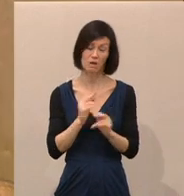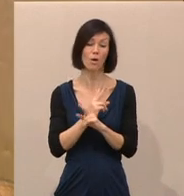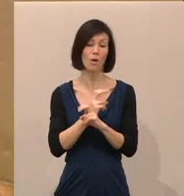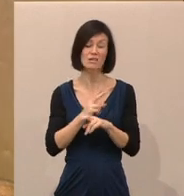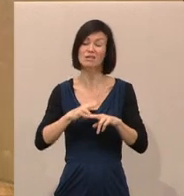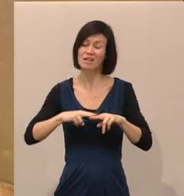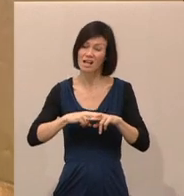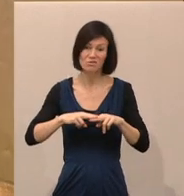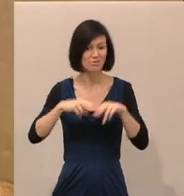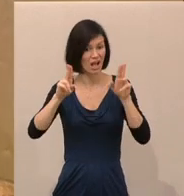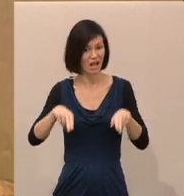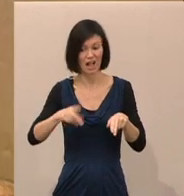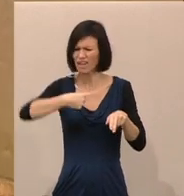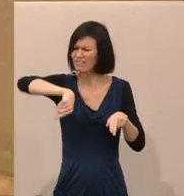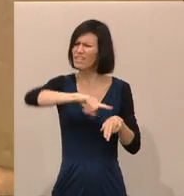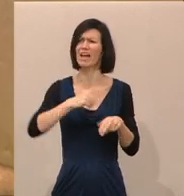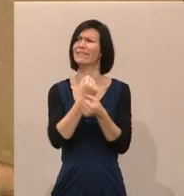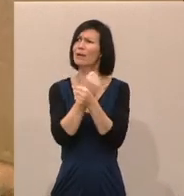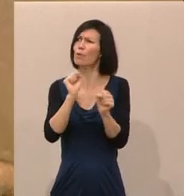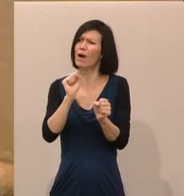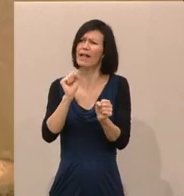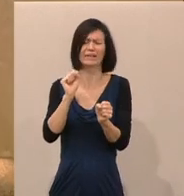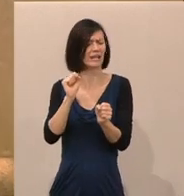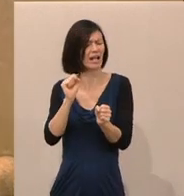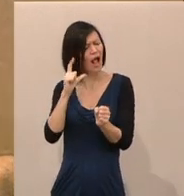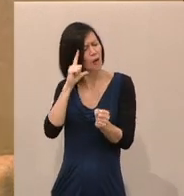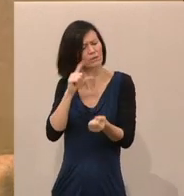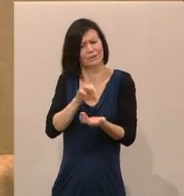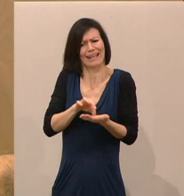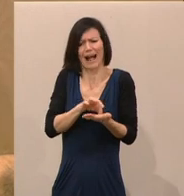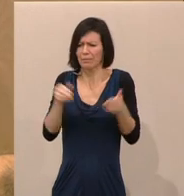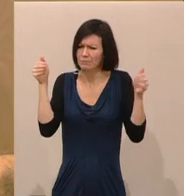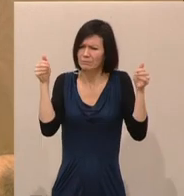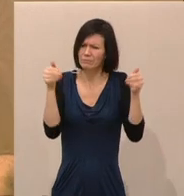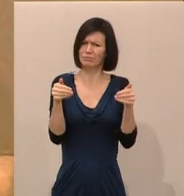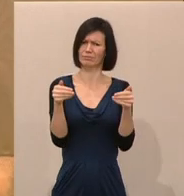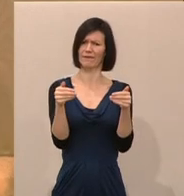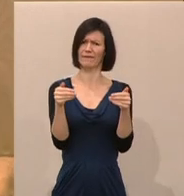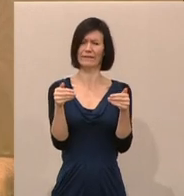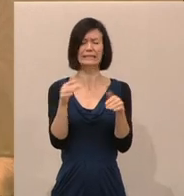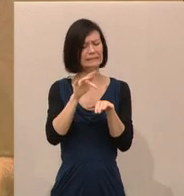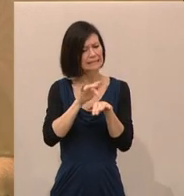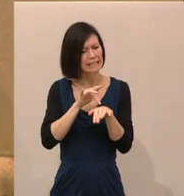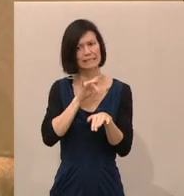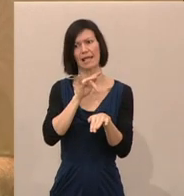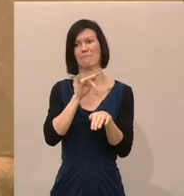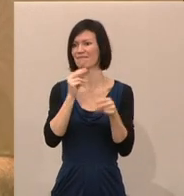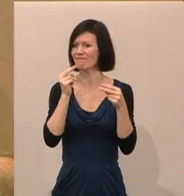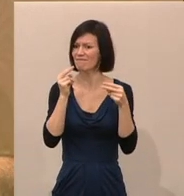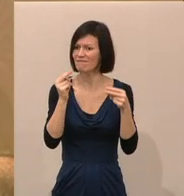die Herzkammer unserer Demokratie, ist ein unglaublich sensibles Instrument, auf das man Acht geben